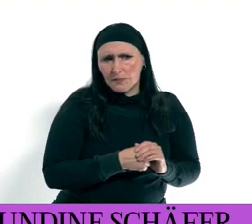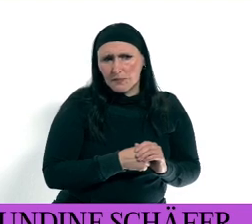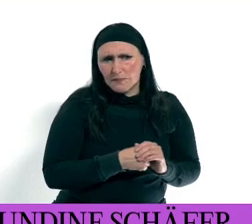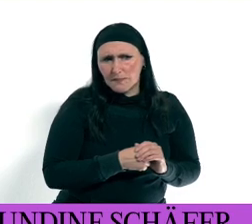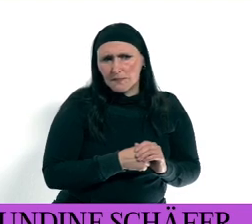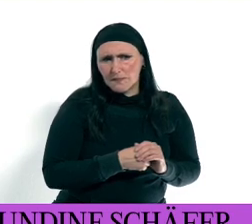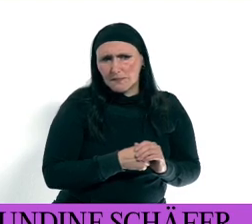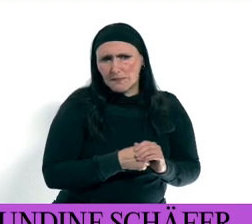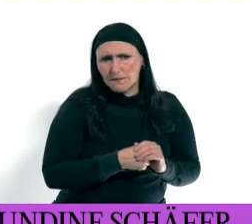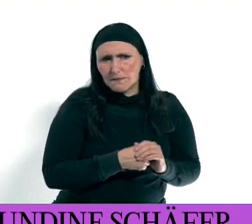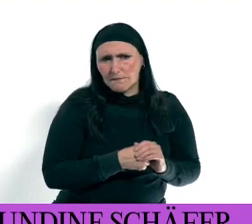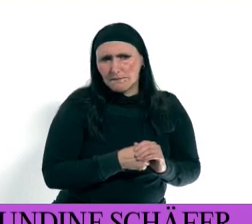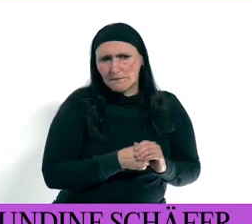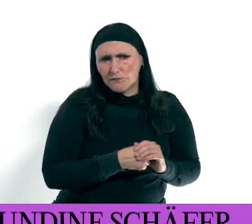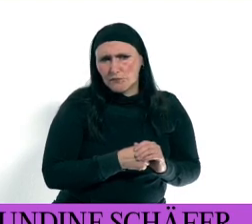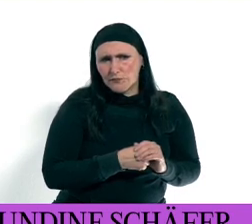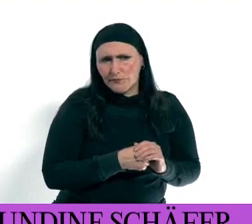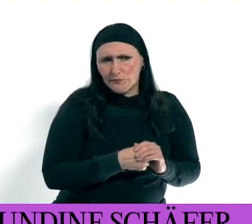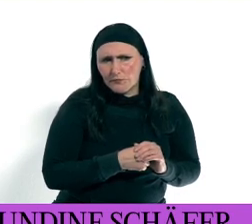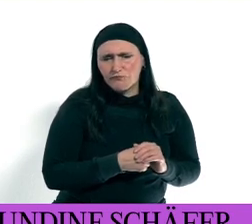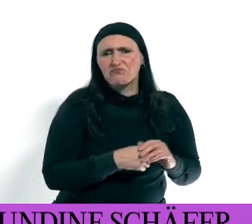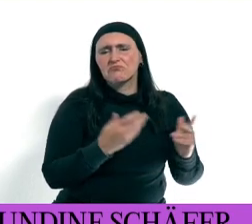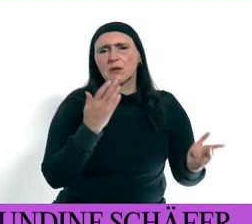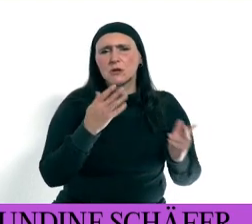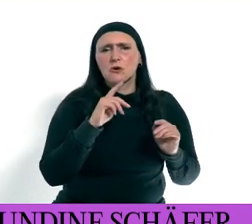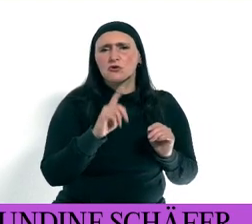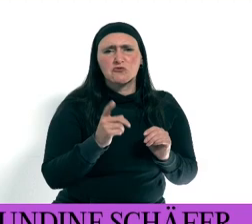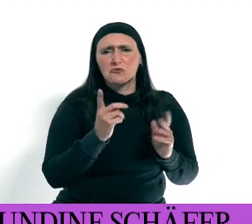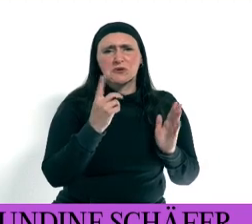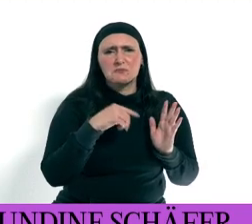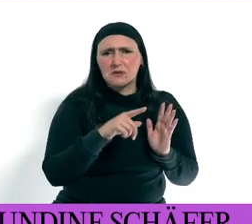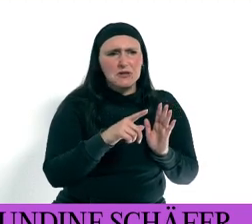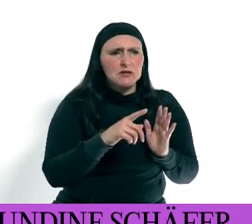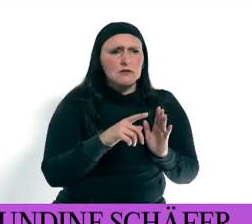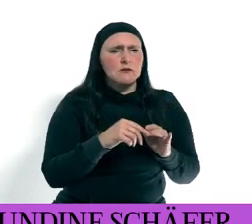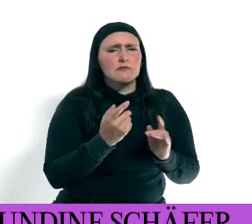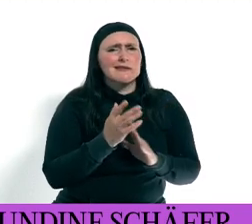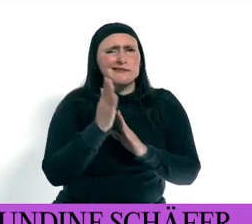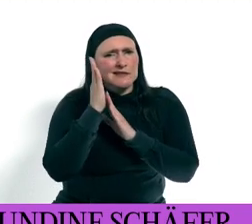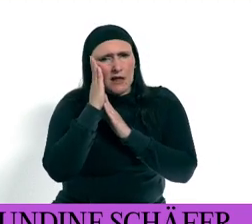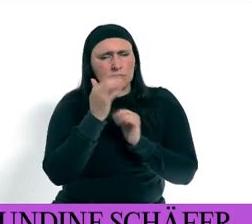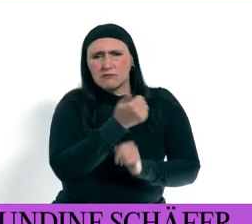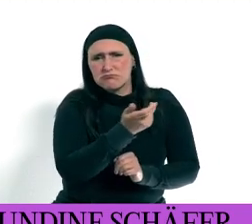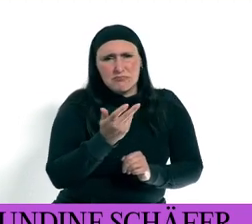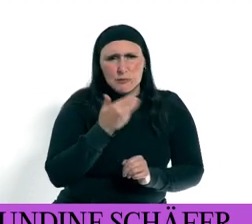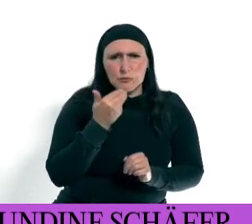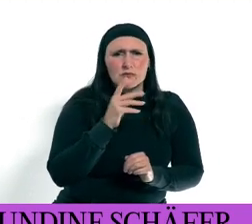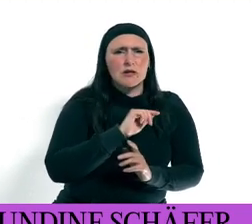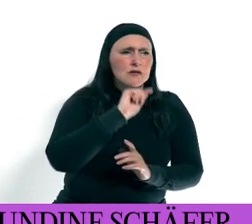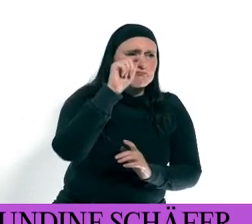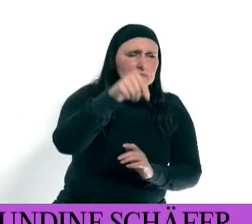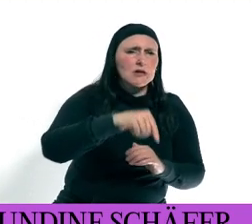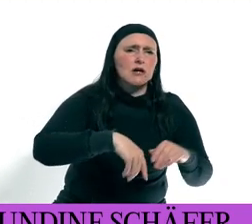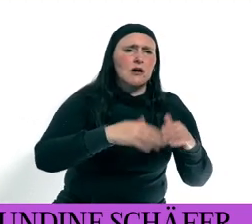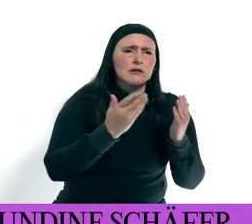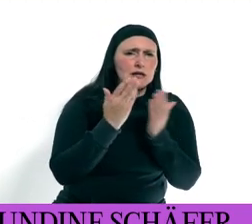Und kind of like, you know, outside the house or in a temple or in the school. Die Menschen, wenn sie aus diesen Dörfern